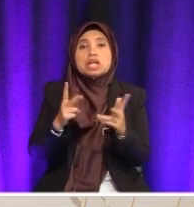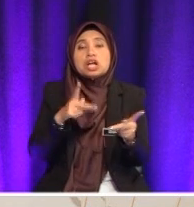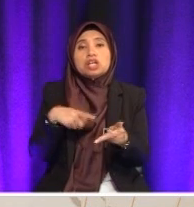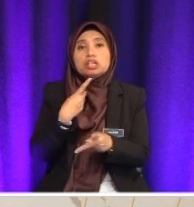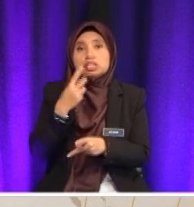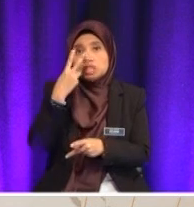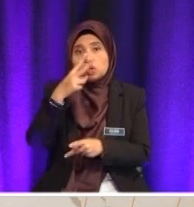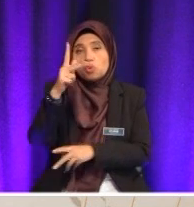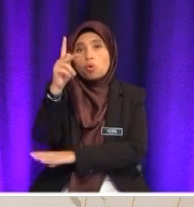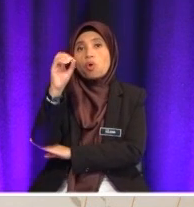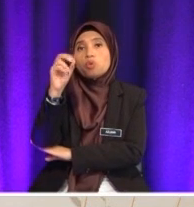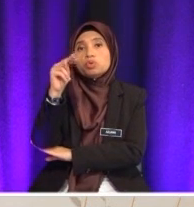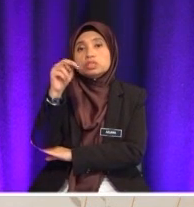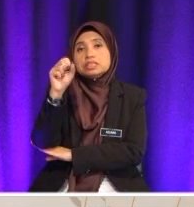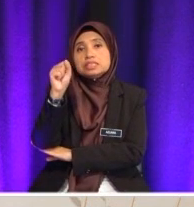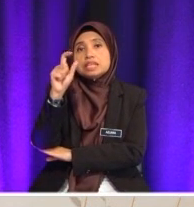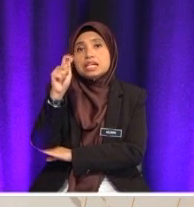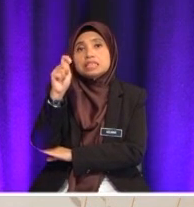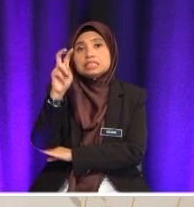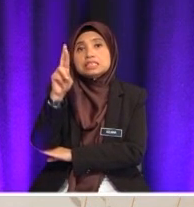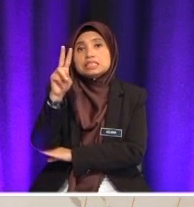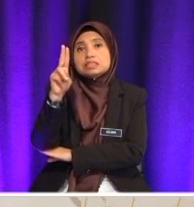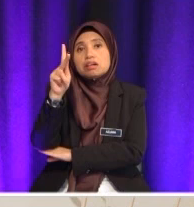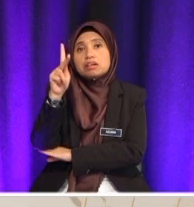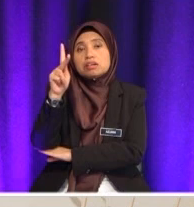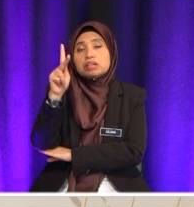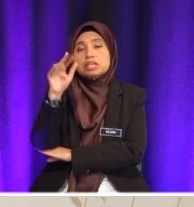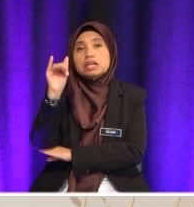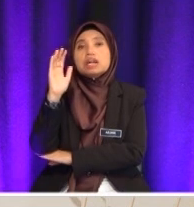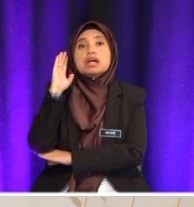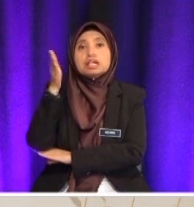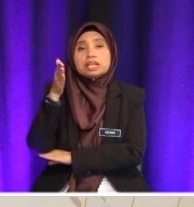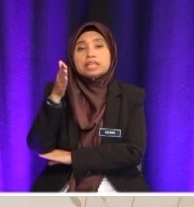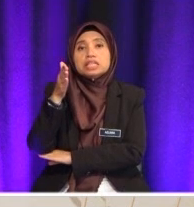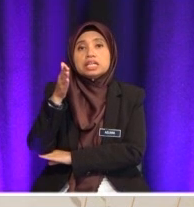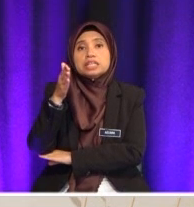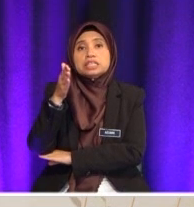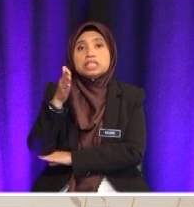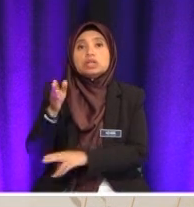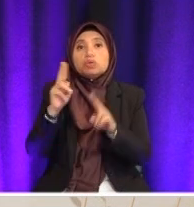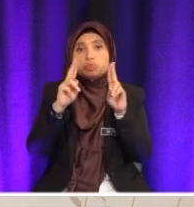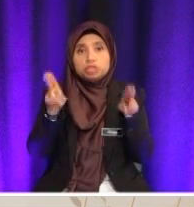kontra yang akan ditaksir untuk Ujian ujian yang akan